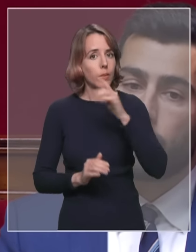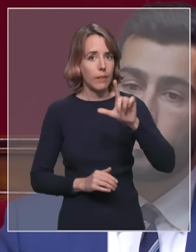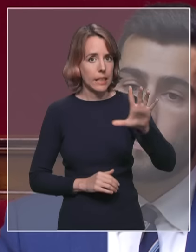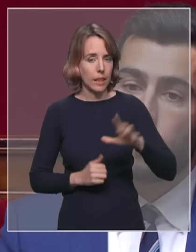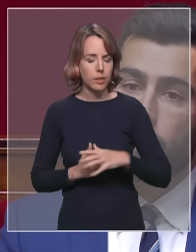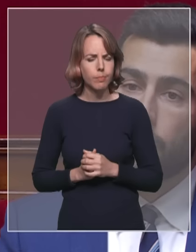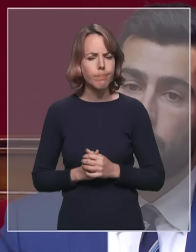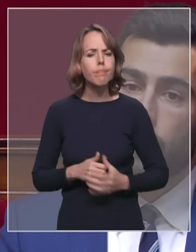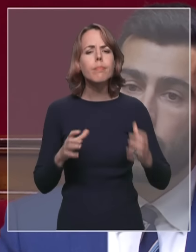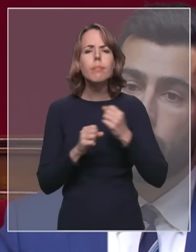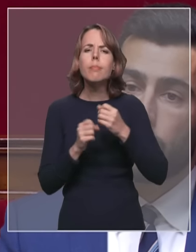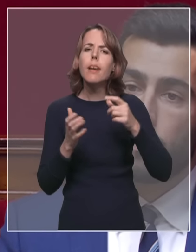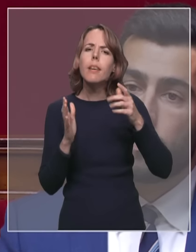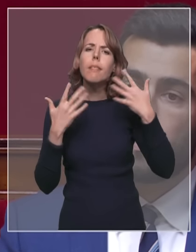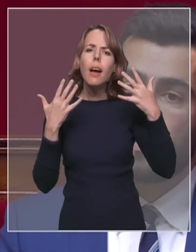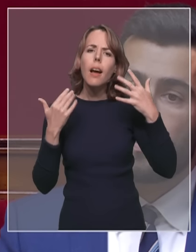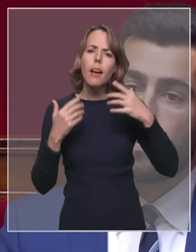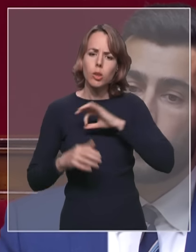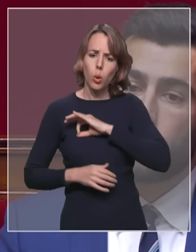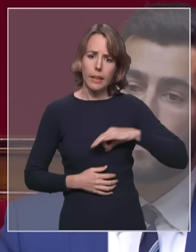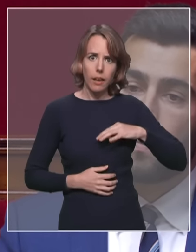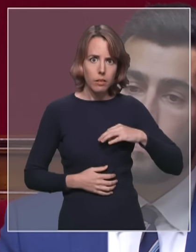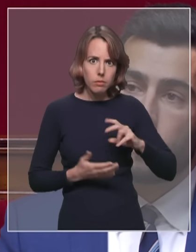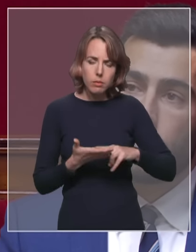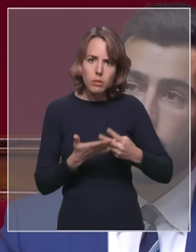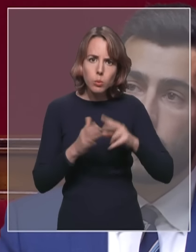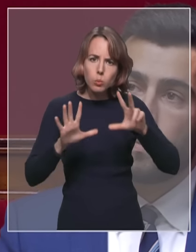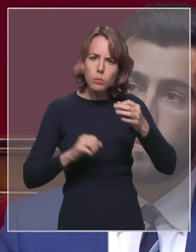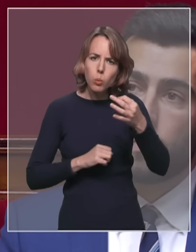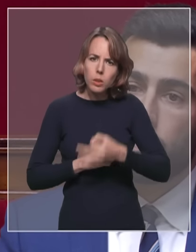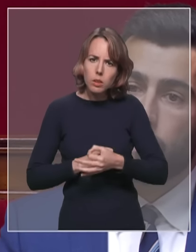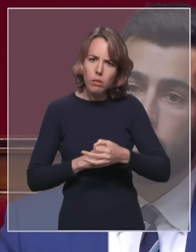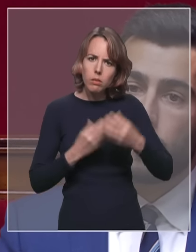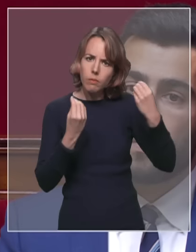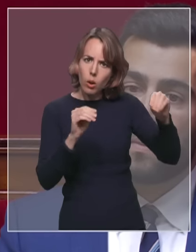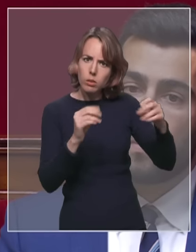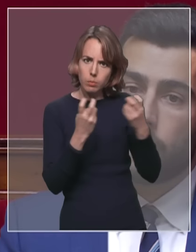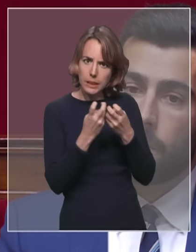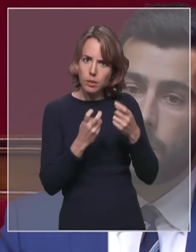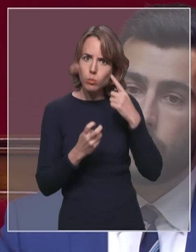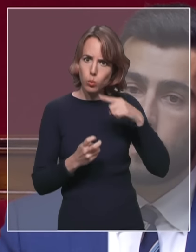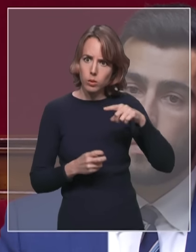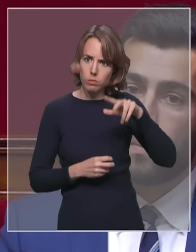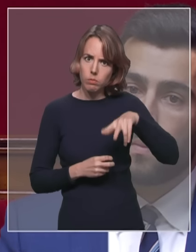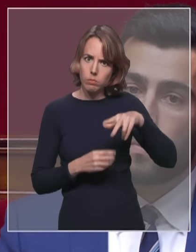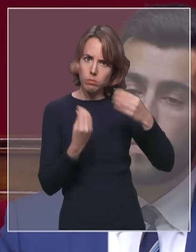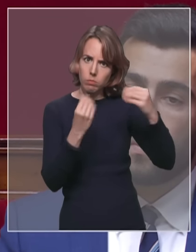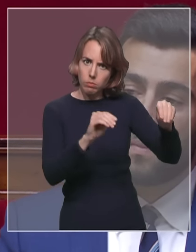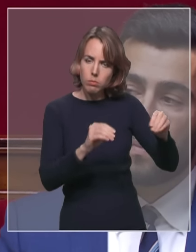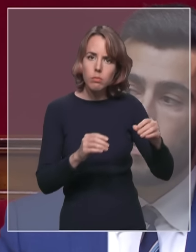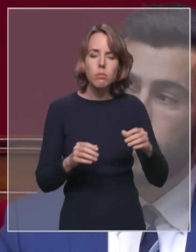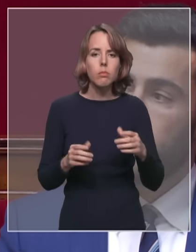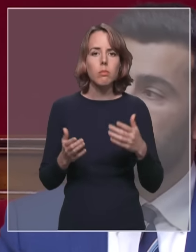que le total de ces frais de notaire représente aujourd'hui environ 8% du prix de vente d'un bien immobilier. Il s'agit d'un record en Europe, alors que ces mêmes frais s'élèvent à seulement 2%